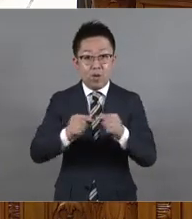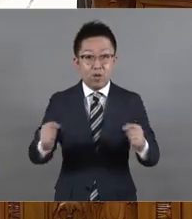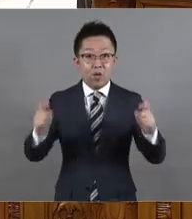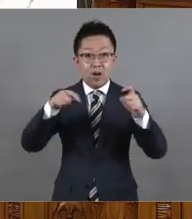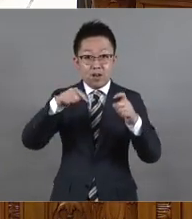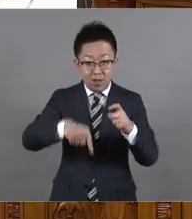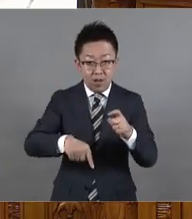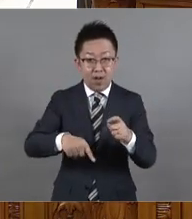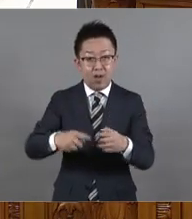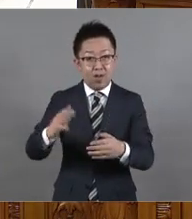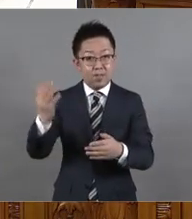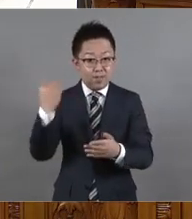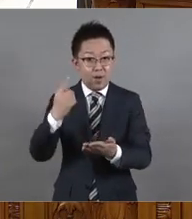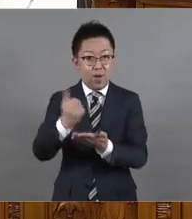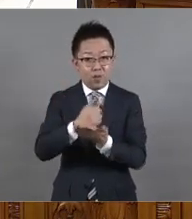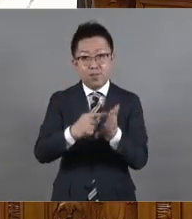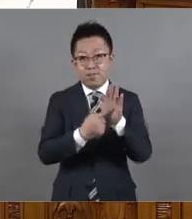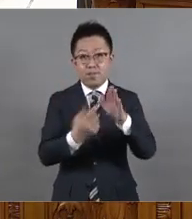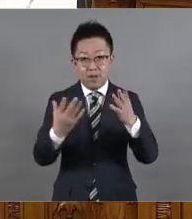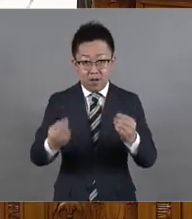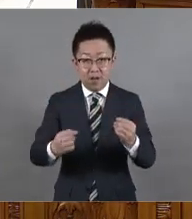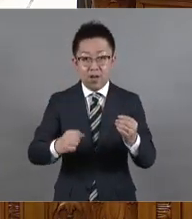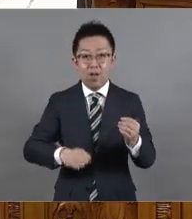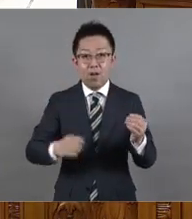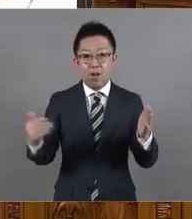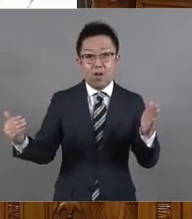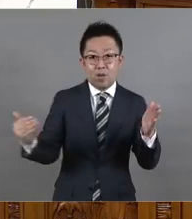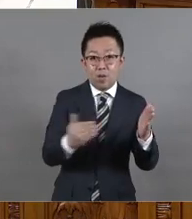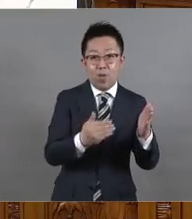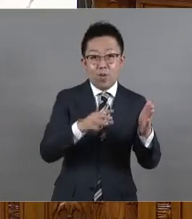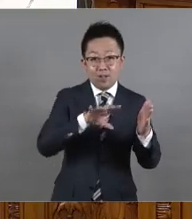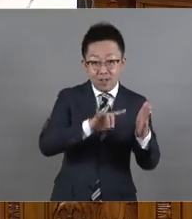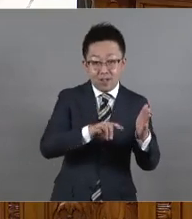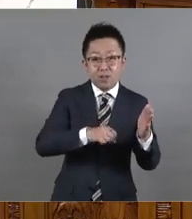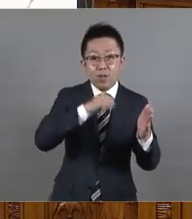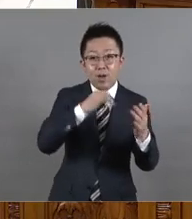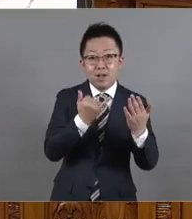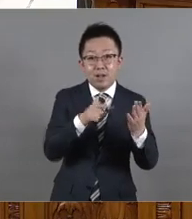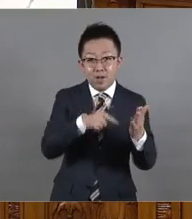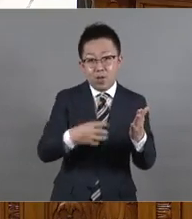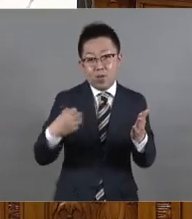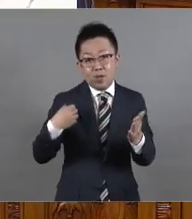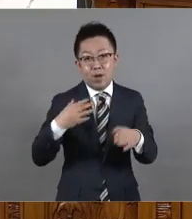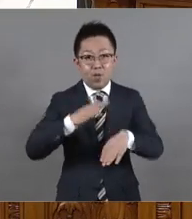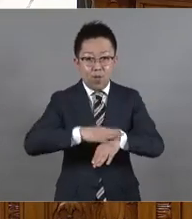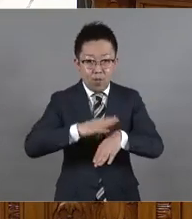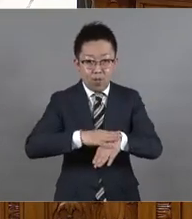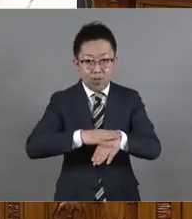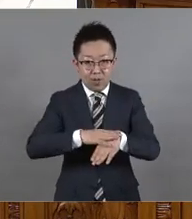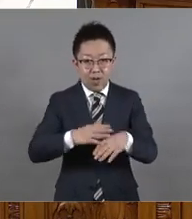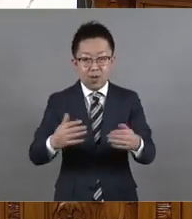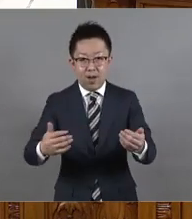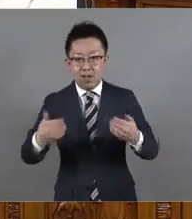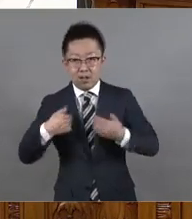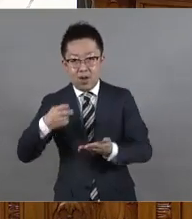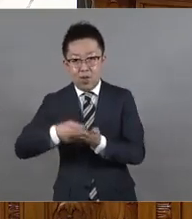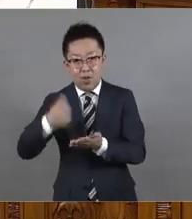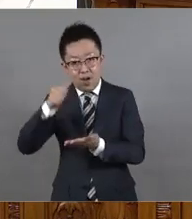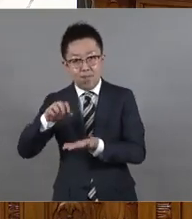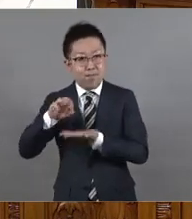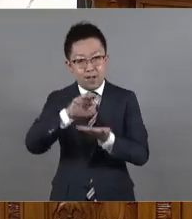方針において示された後期高齢者の自己負担割合のあり方と必要な法案の提出を図るとされた項目について